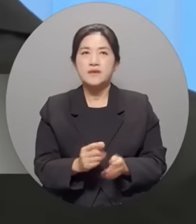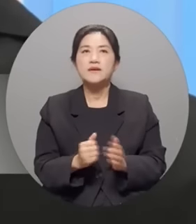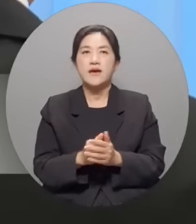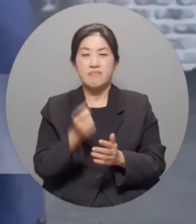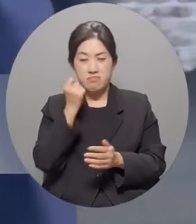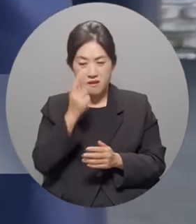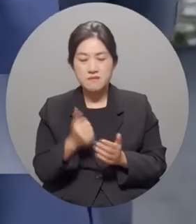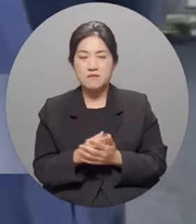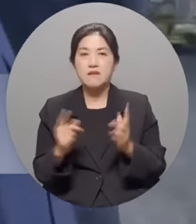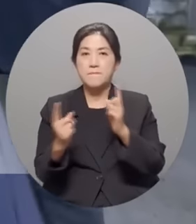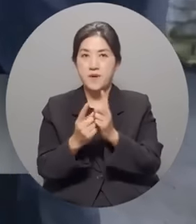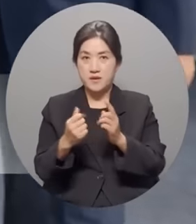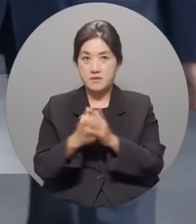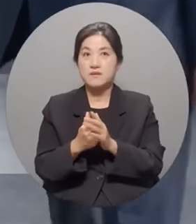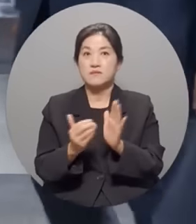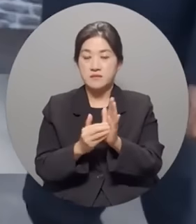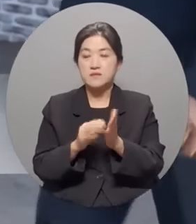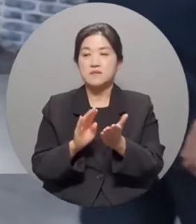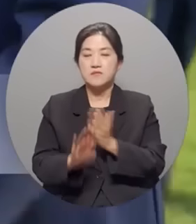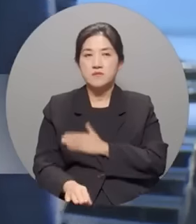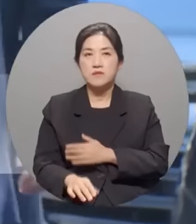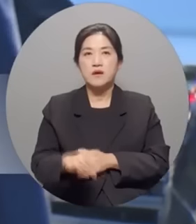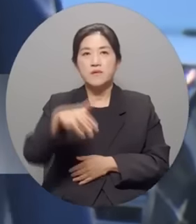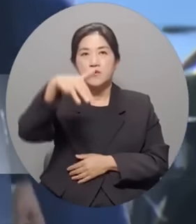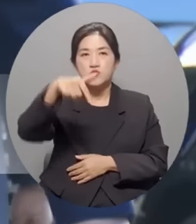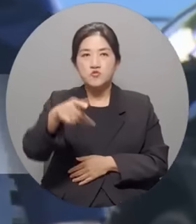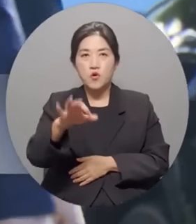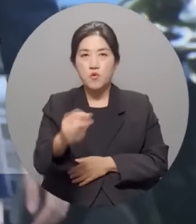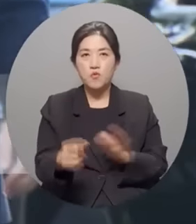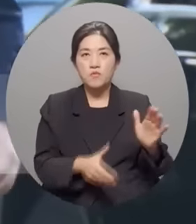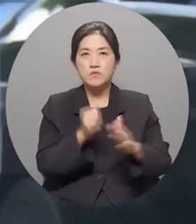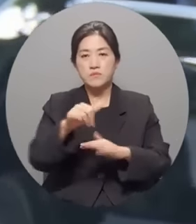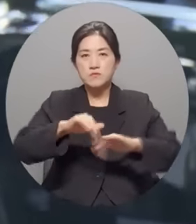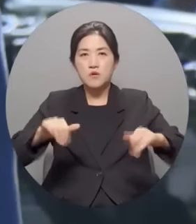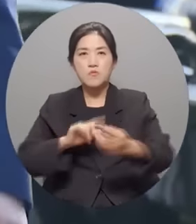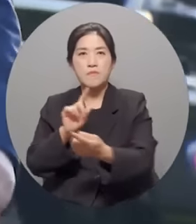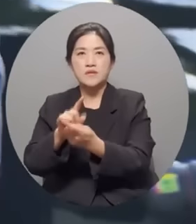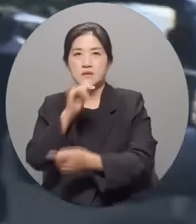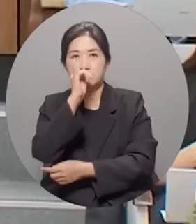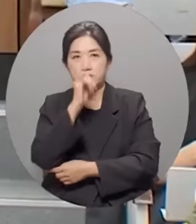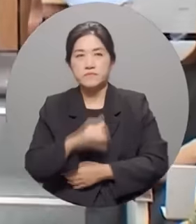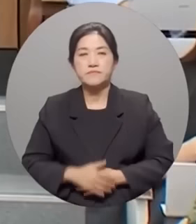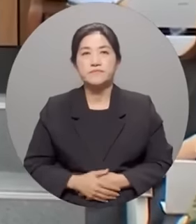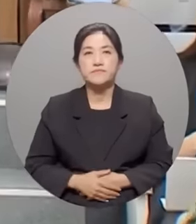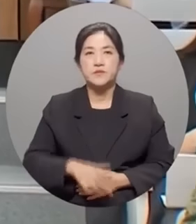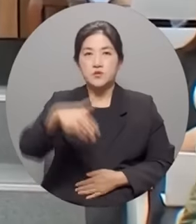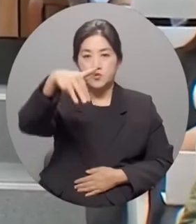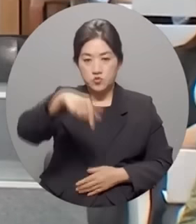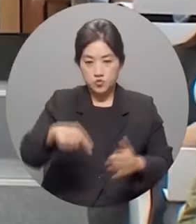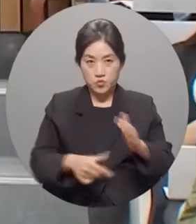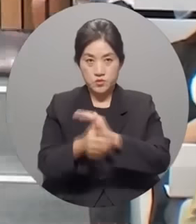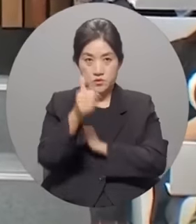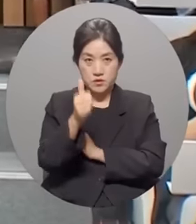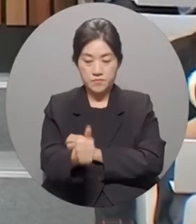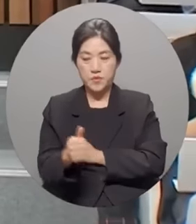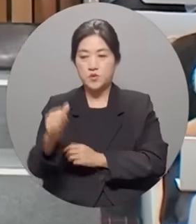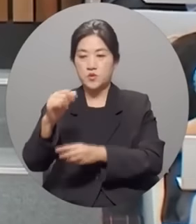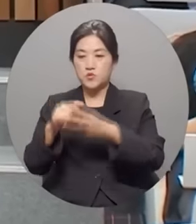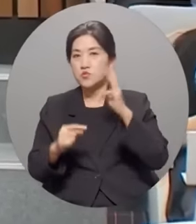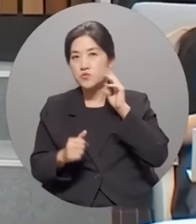대통령은 면담 직후 추경호 원내대표를 별도로 만난 것으로 확인 추원 대표는